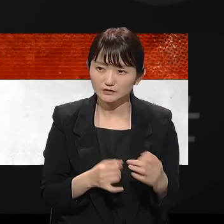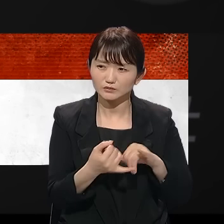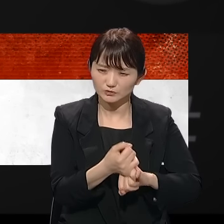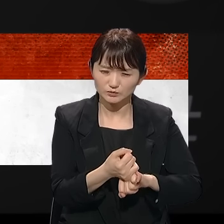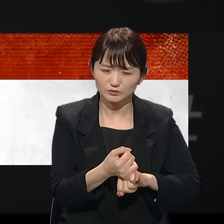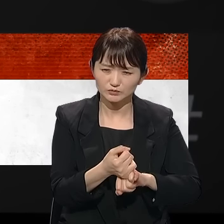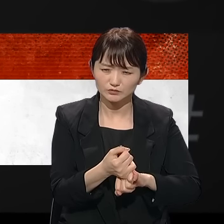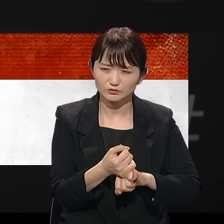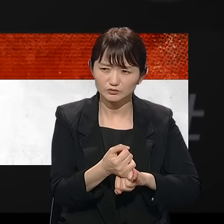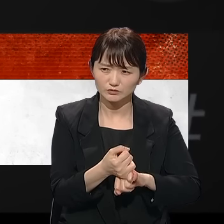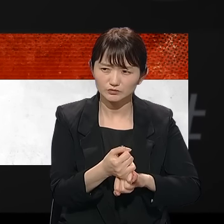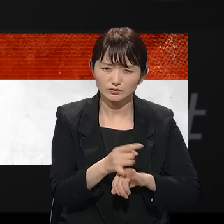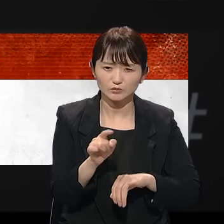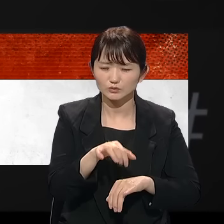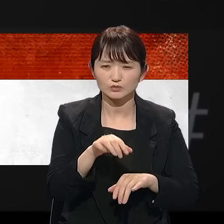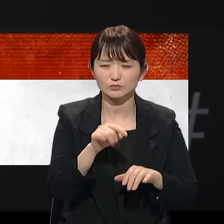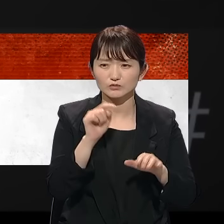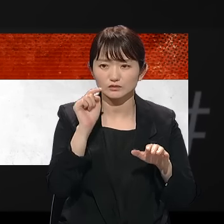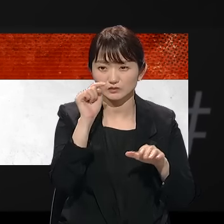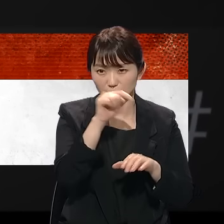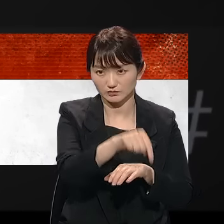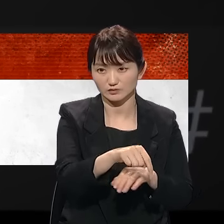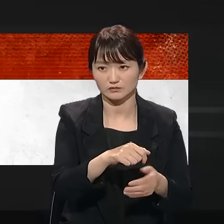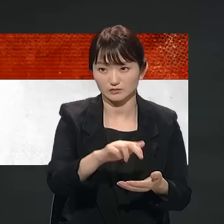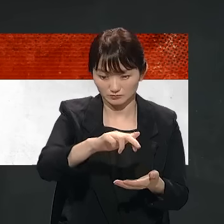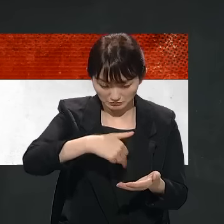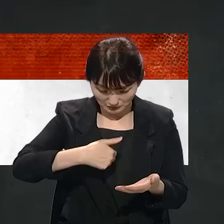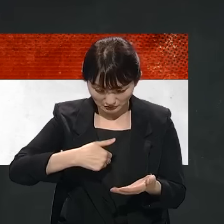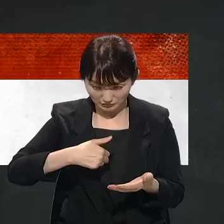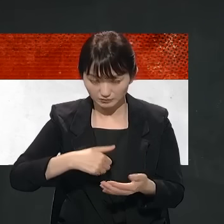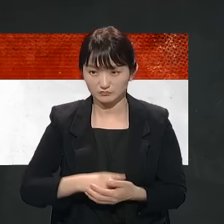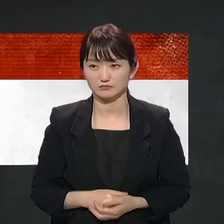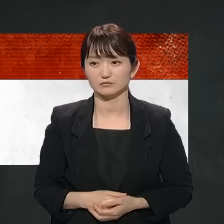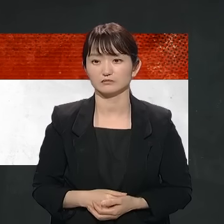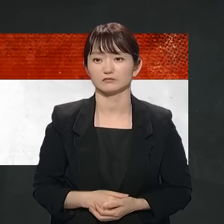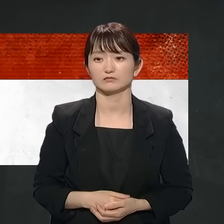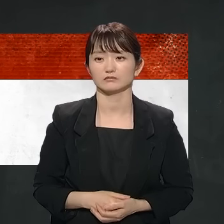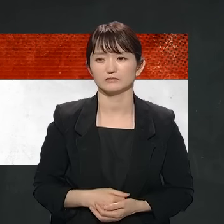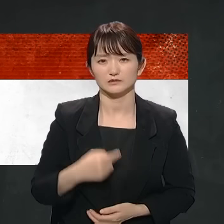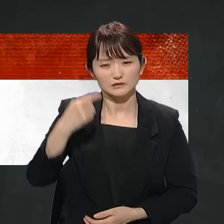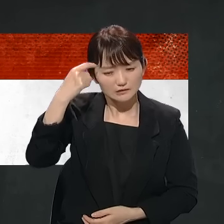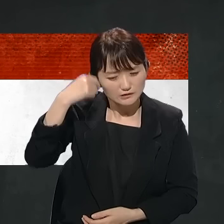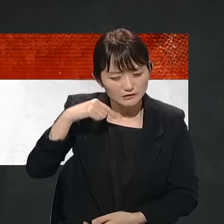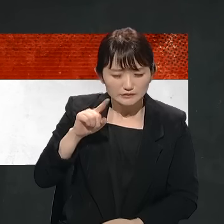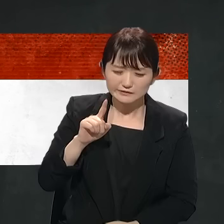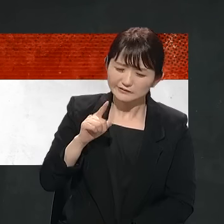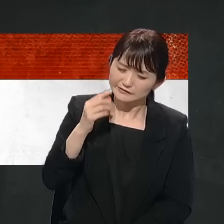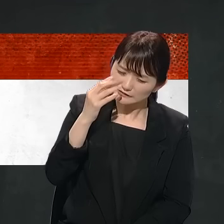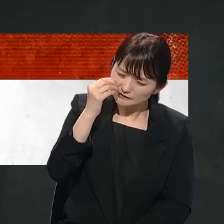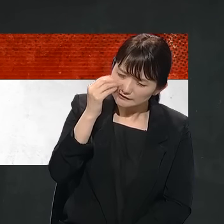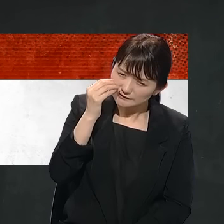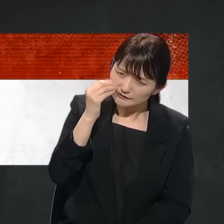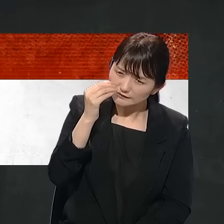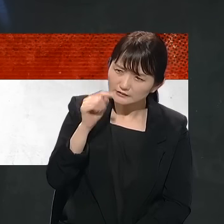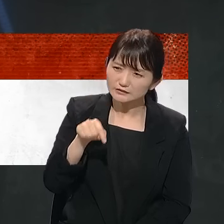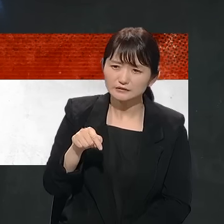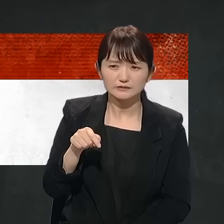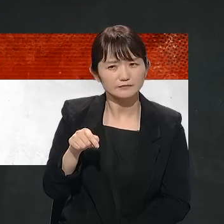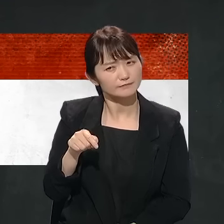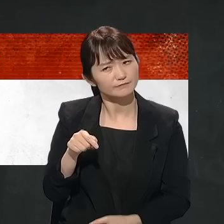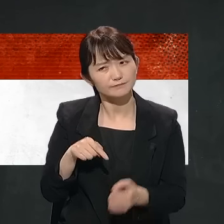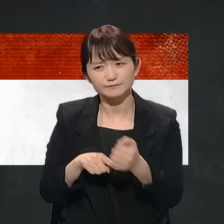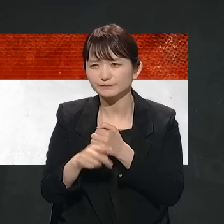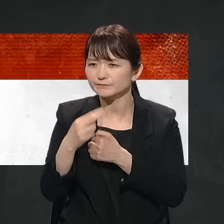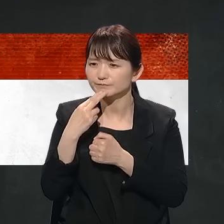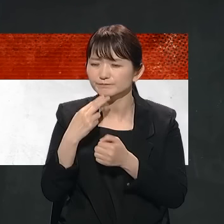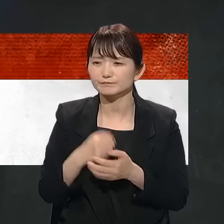있어서 어디 뭐 나왔다 이런 카톡이 하나 와 있더라고요. 뭐라 그 느낌이 좀 차했어요. 그냥 약간 느낌이 그럴 이유가 없는데 그렇게